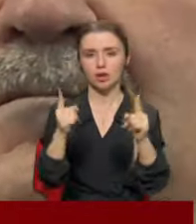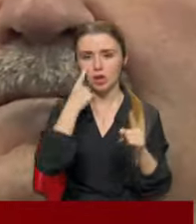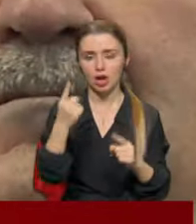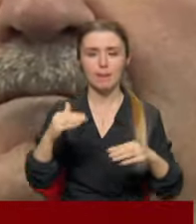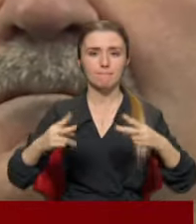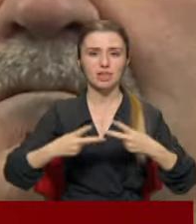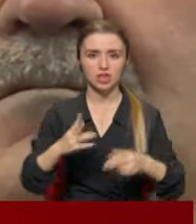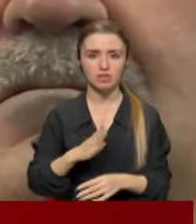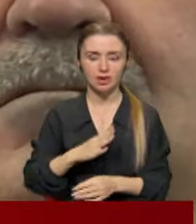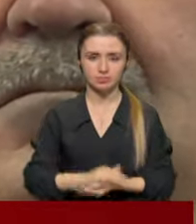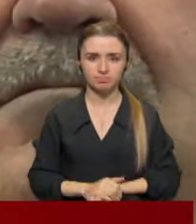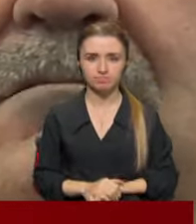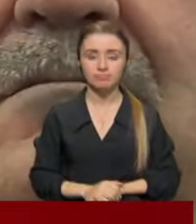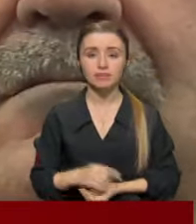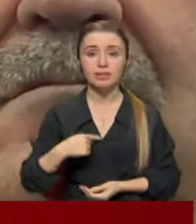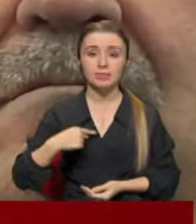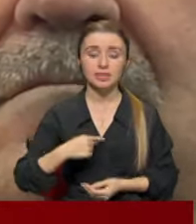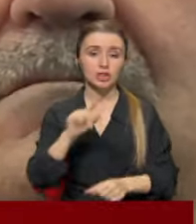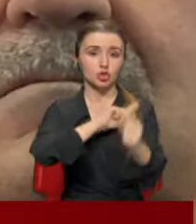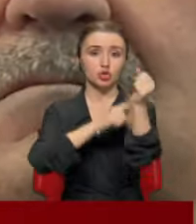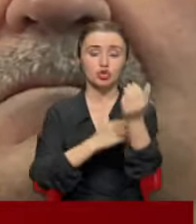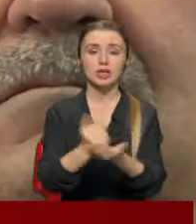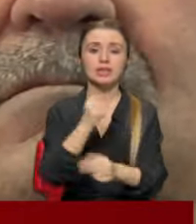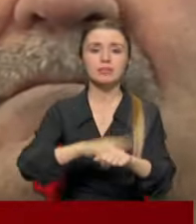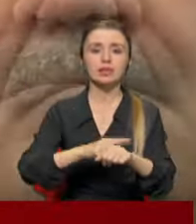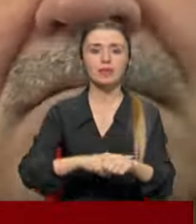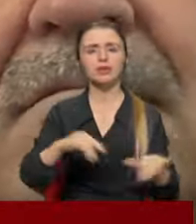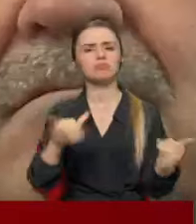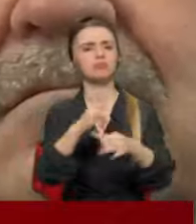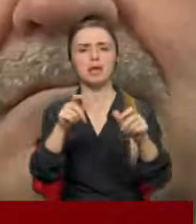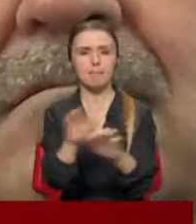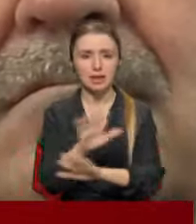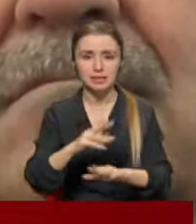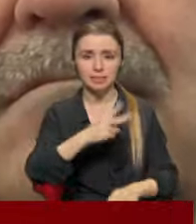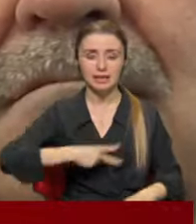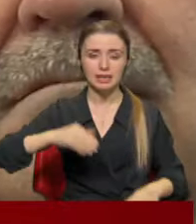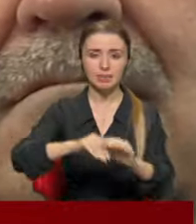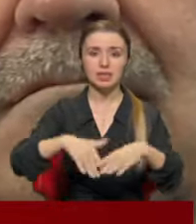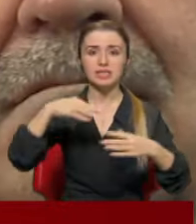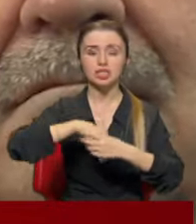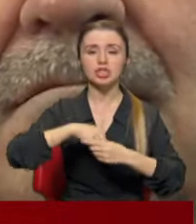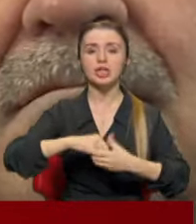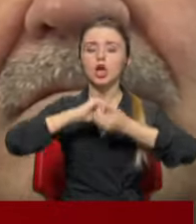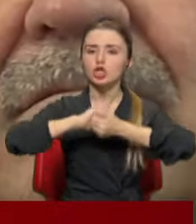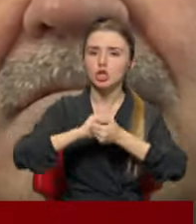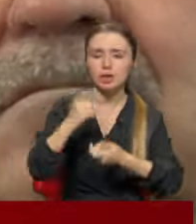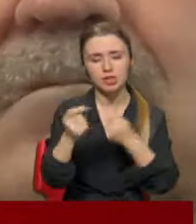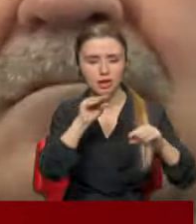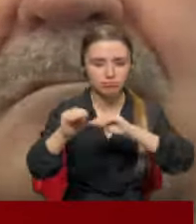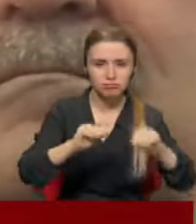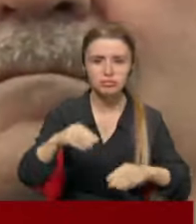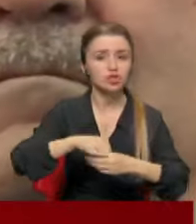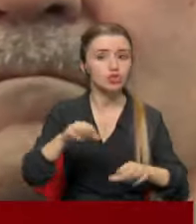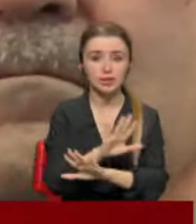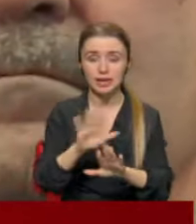Biz gücü elimize geçirdiğimizde şımaranlardan değiliz. Belediye meclisine eşimizi dostumuzu işe sokmak için